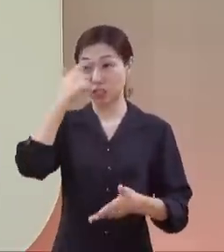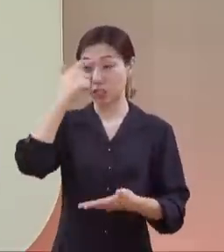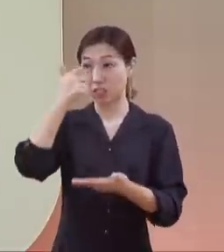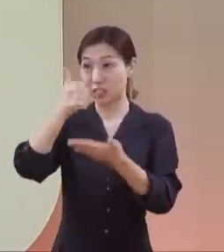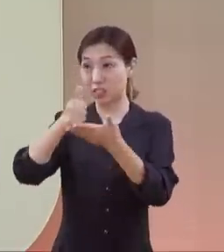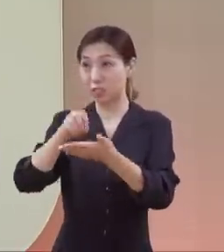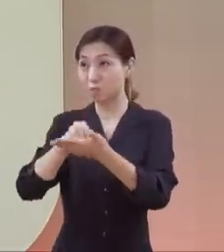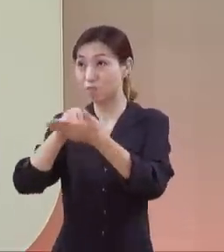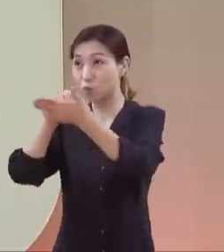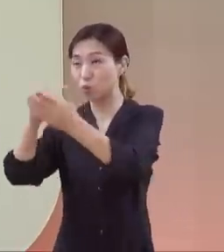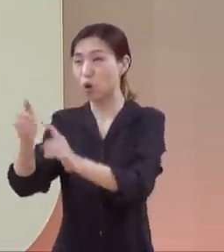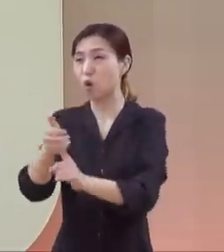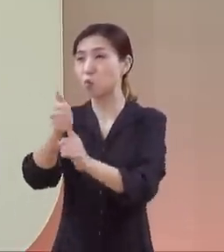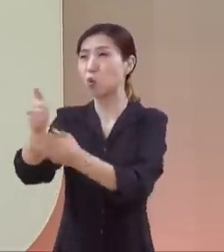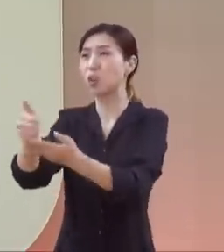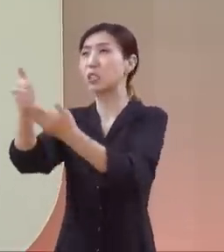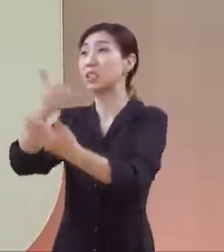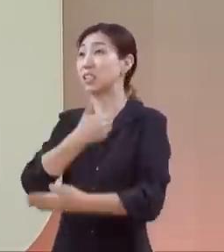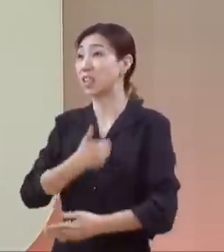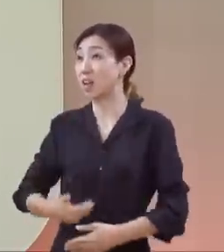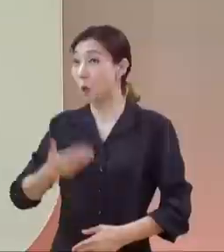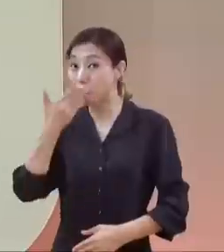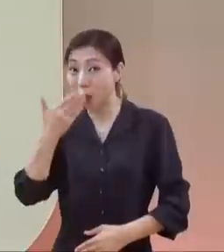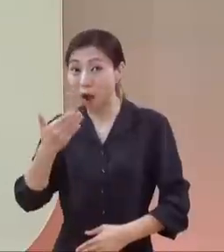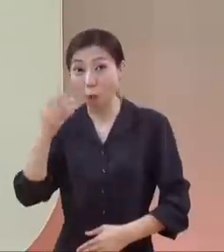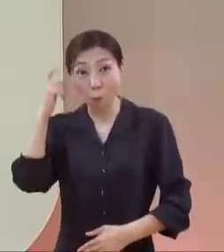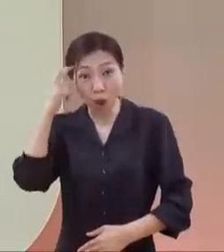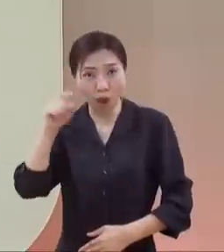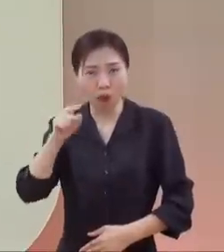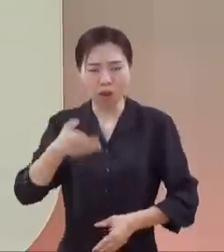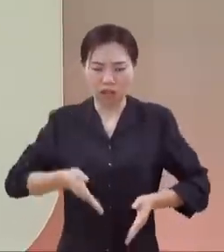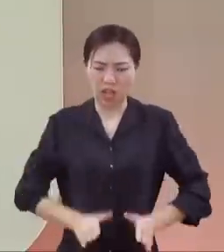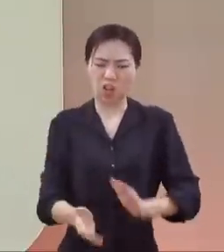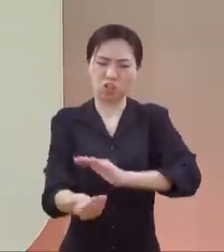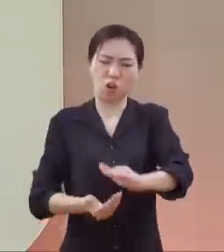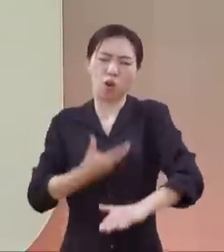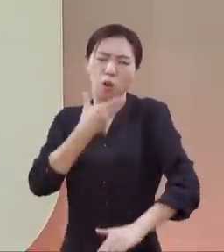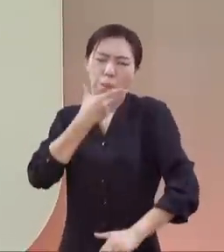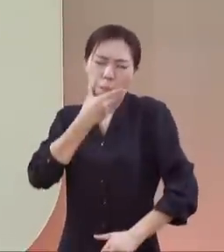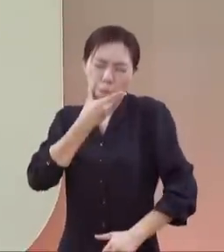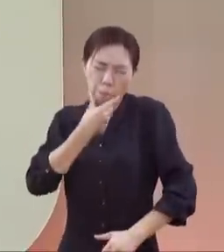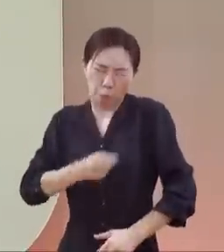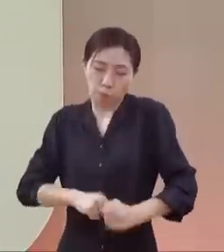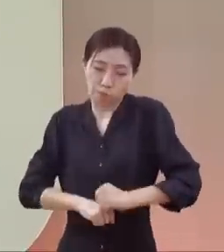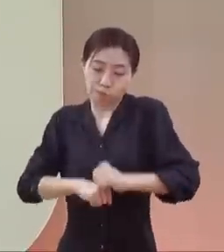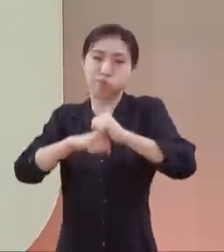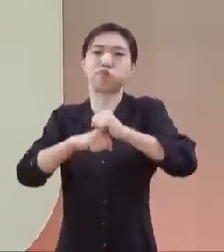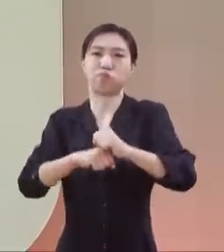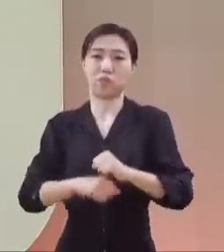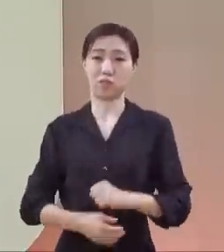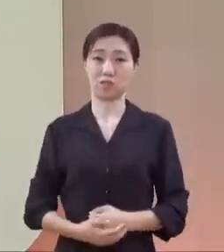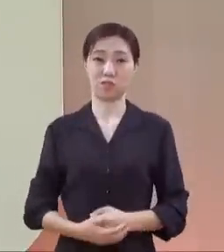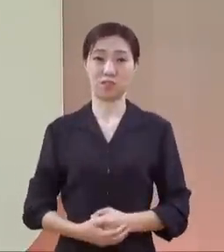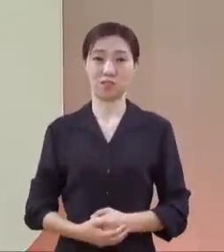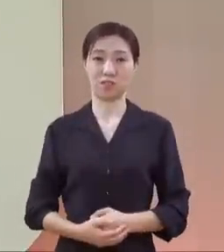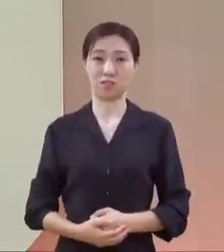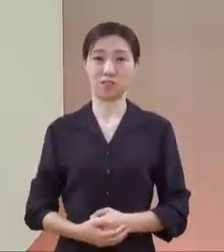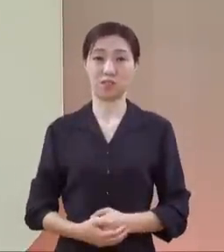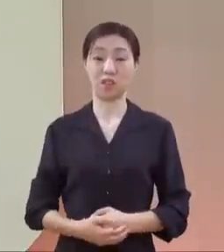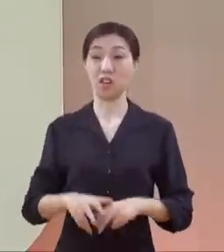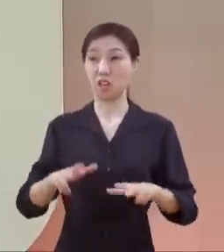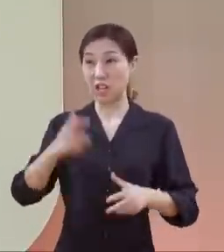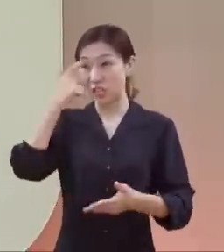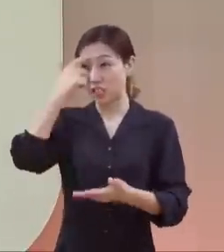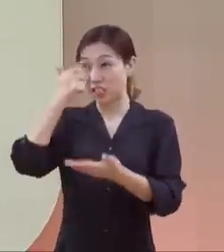부처님 제자가 될 수 있는데 스님이 되어서이 복을 까먹으면서 살면 되겠느냐